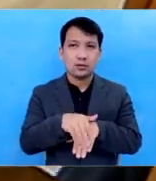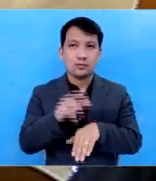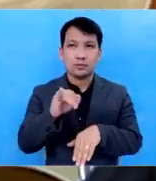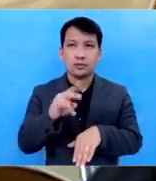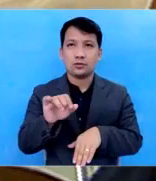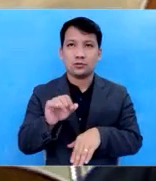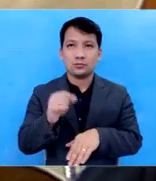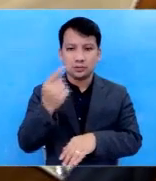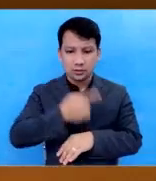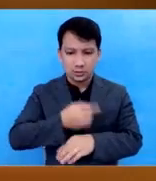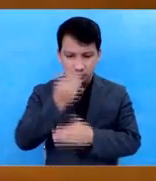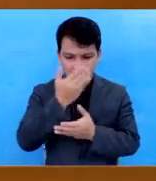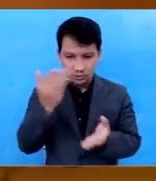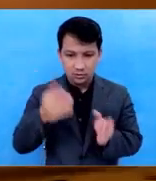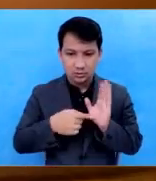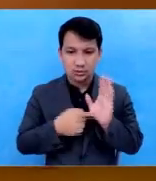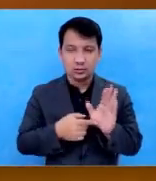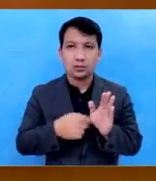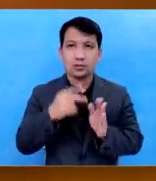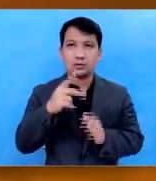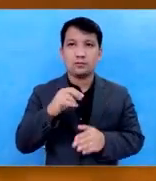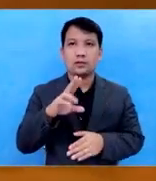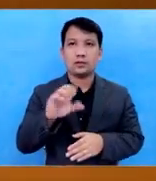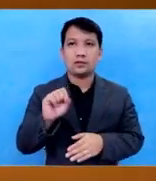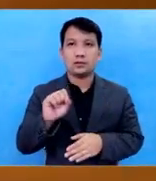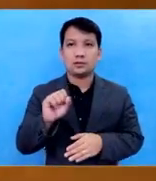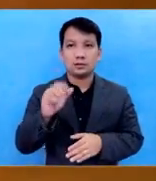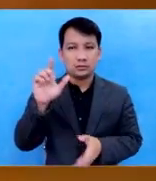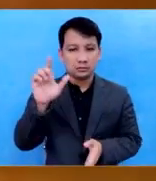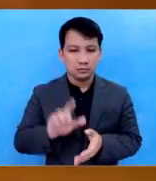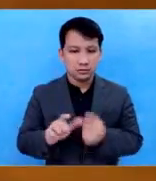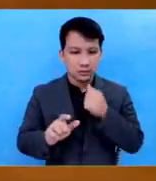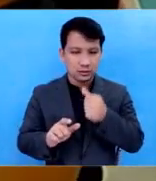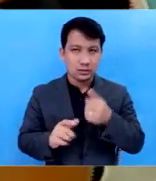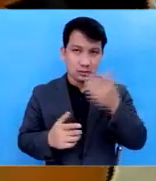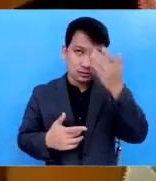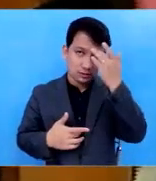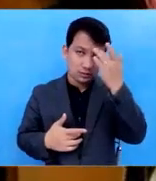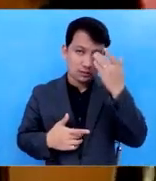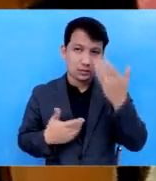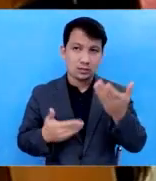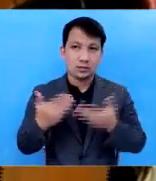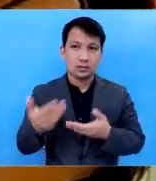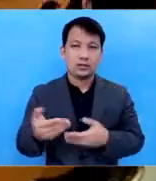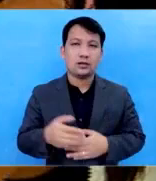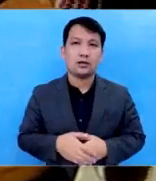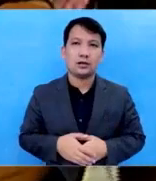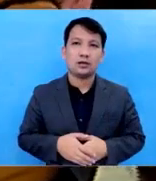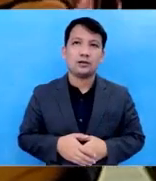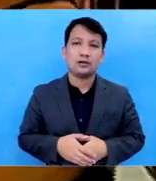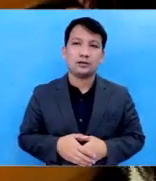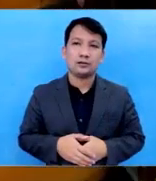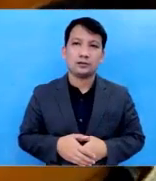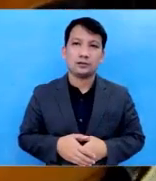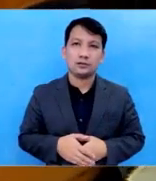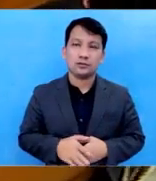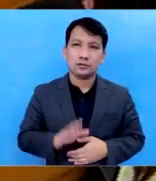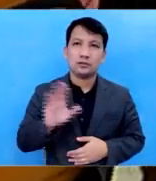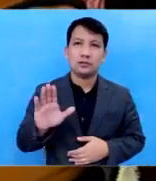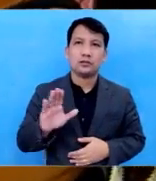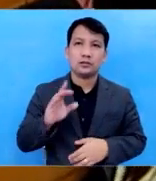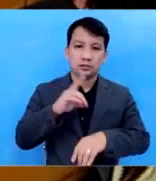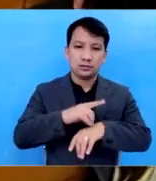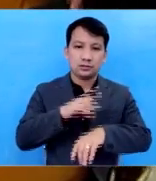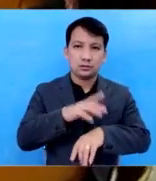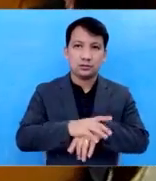nang pinapainom ng paracetamol, hindi bumaba ang lagnat ng sanggol. Hanggang sa nakumpirmang dengue na pala ang tumama